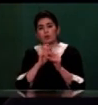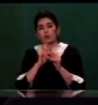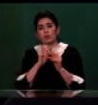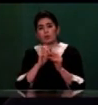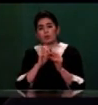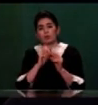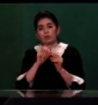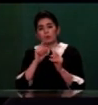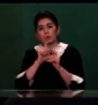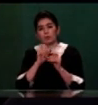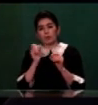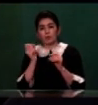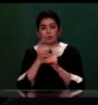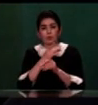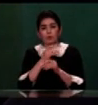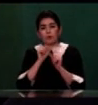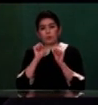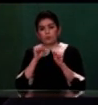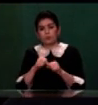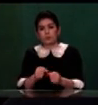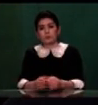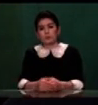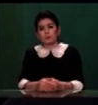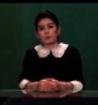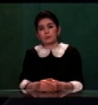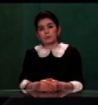demak, o'chirib tashlashimiz kerak bo'ladi.